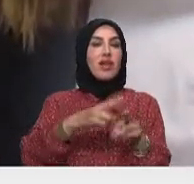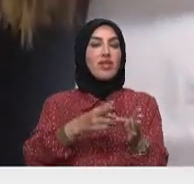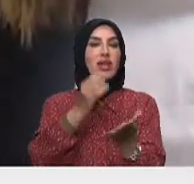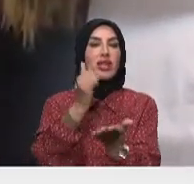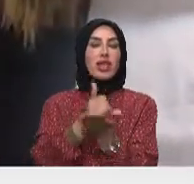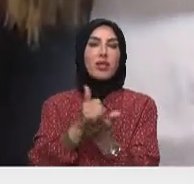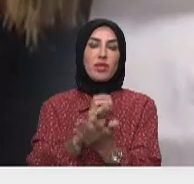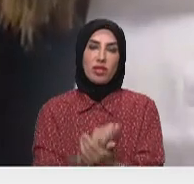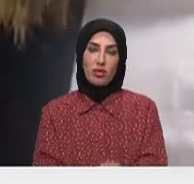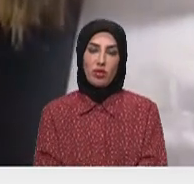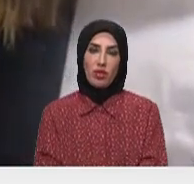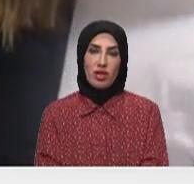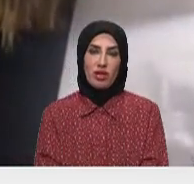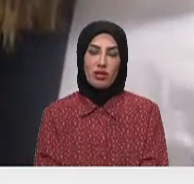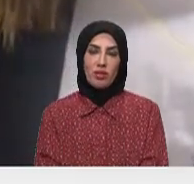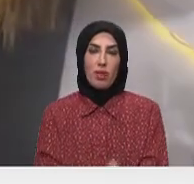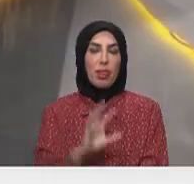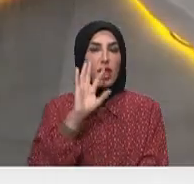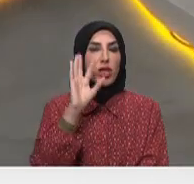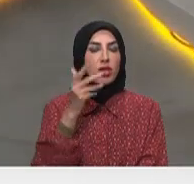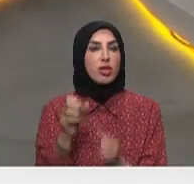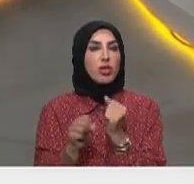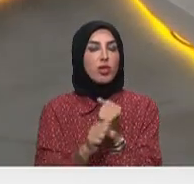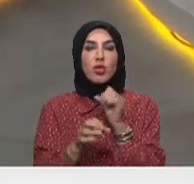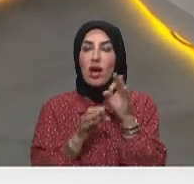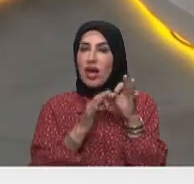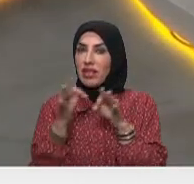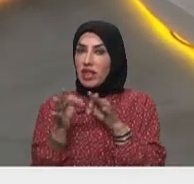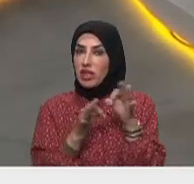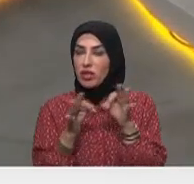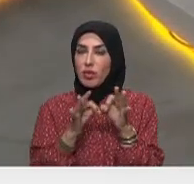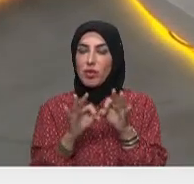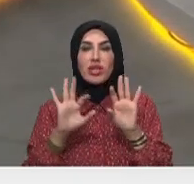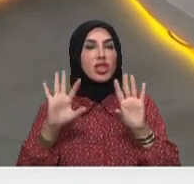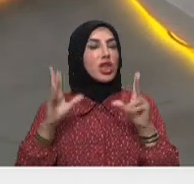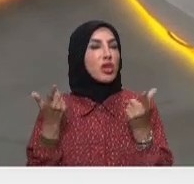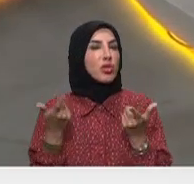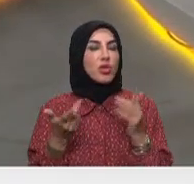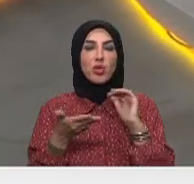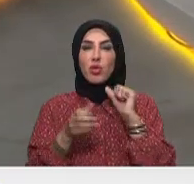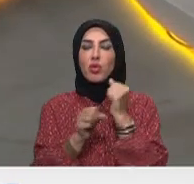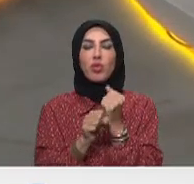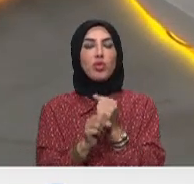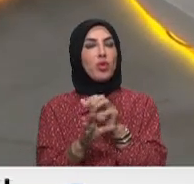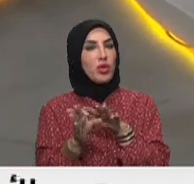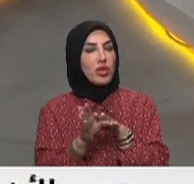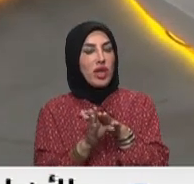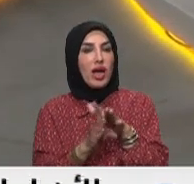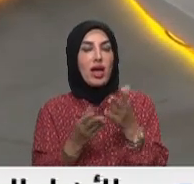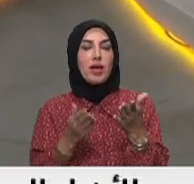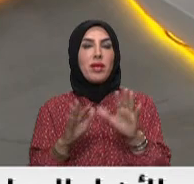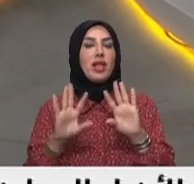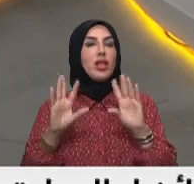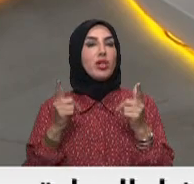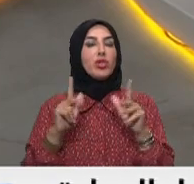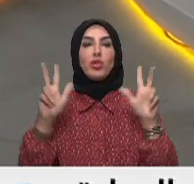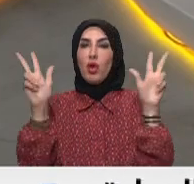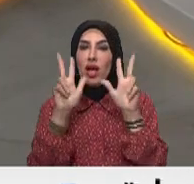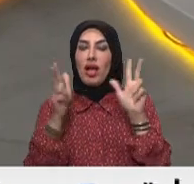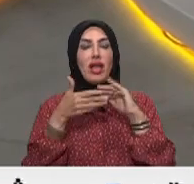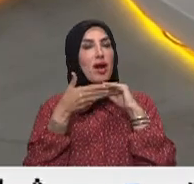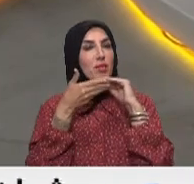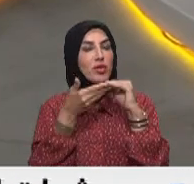الأيام الماضية. ماذا عن مسار الدبلوماسية في ظل كشف مصادر إعلامية عن تفاصيل عن